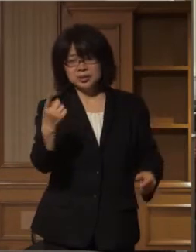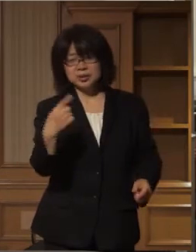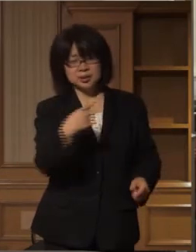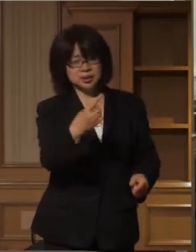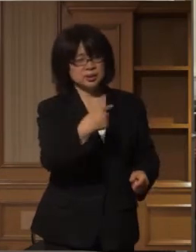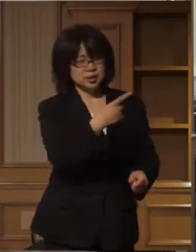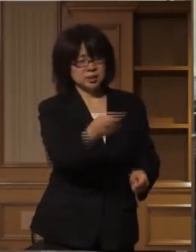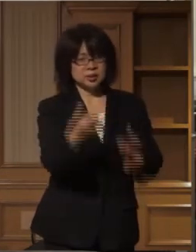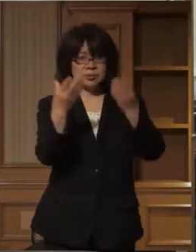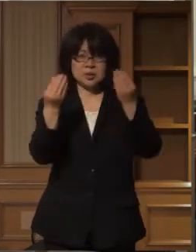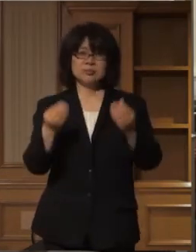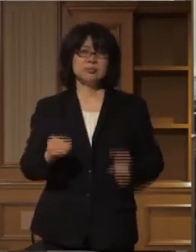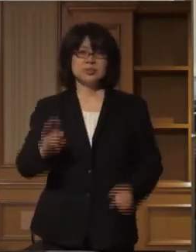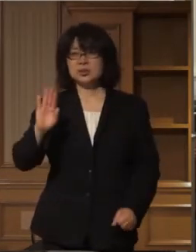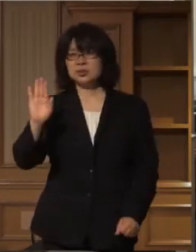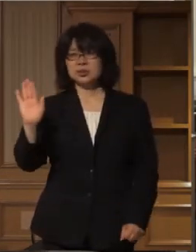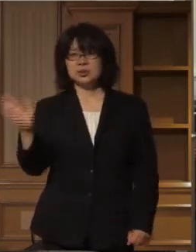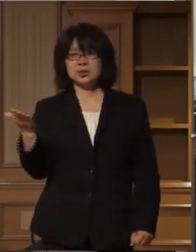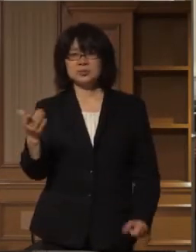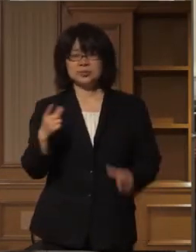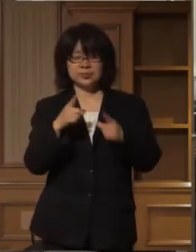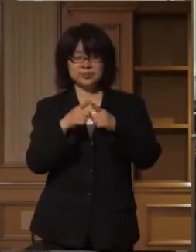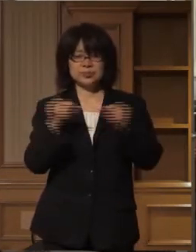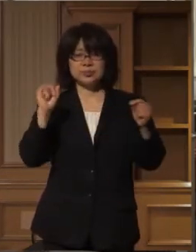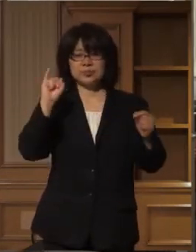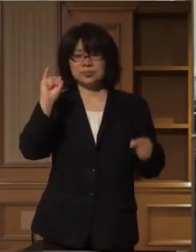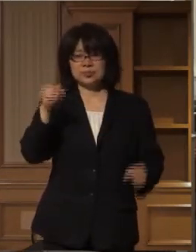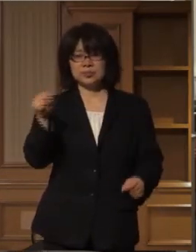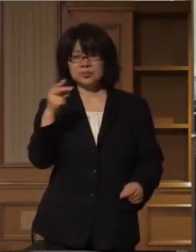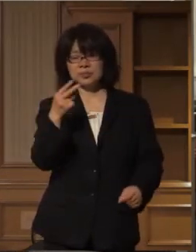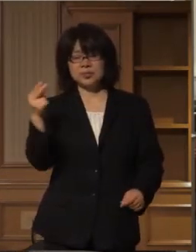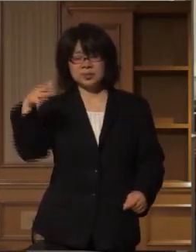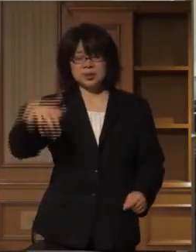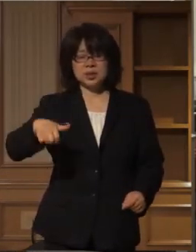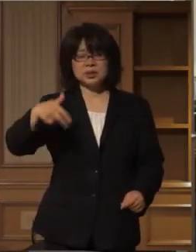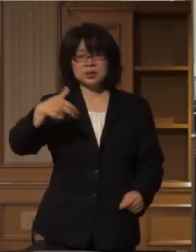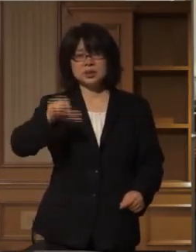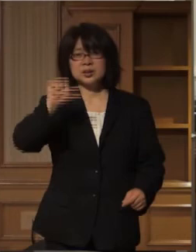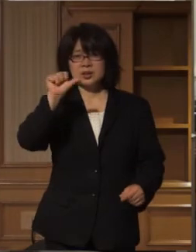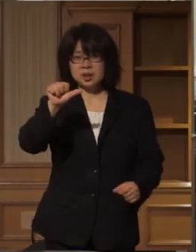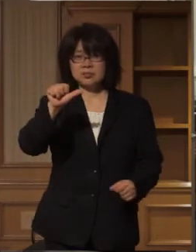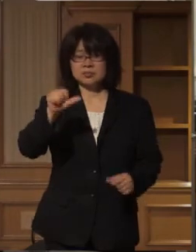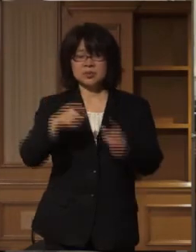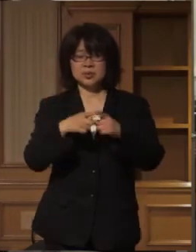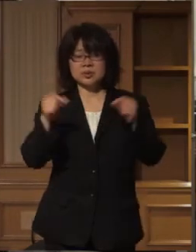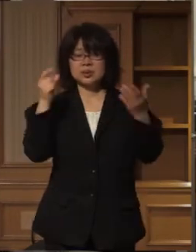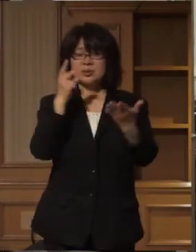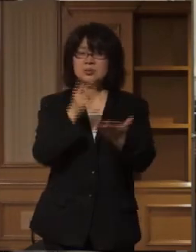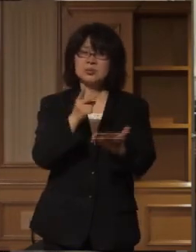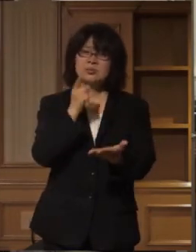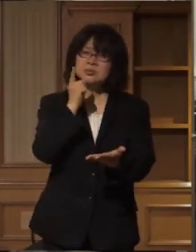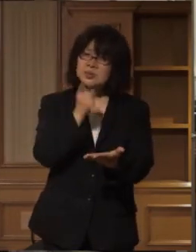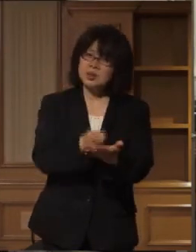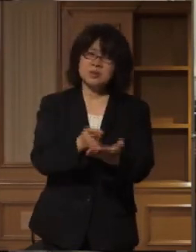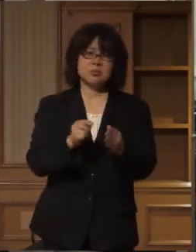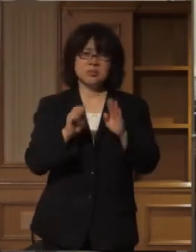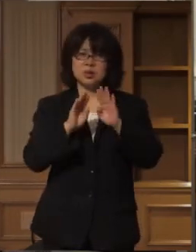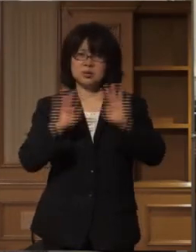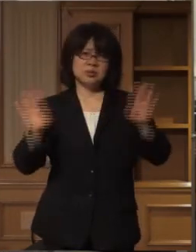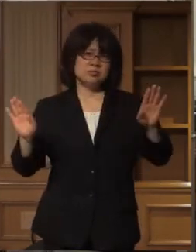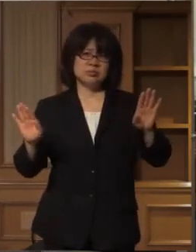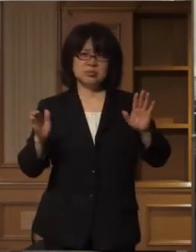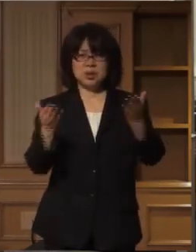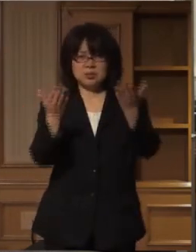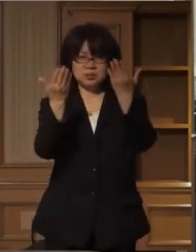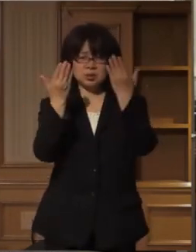が、献身されてから約30年経った時に、実は神様がこの